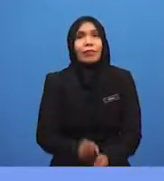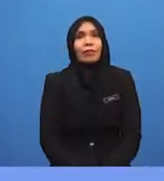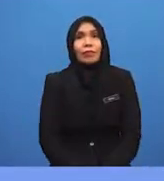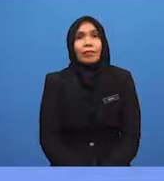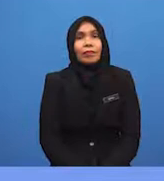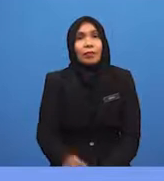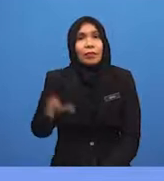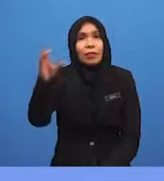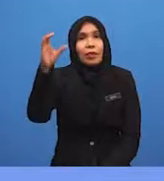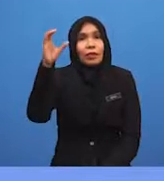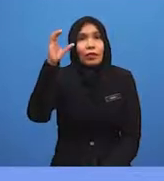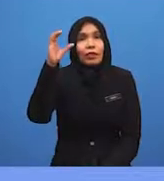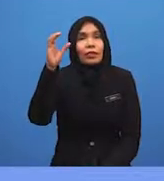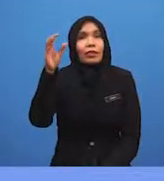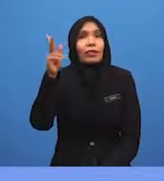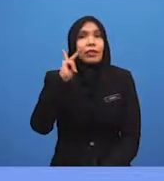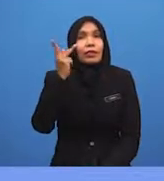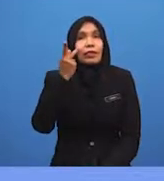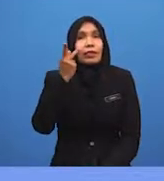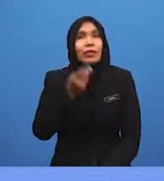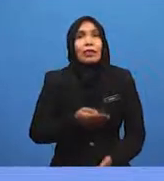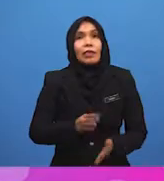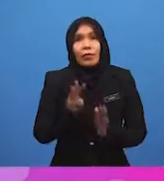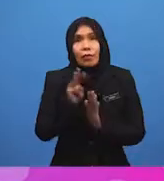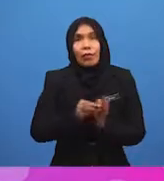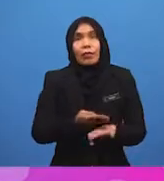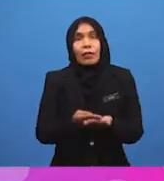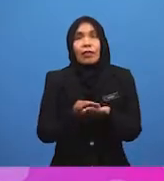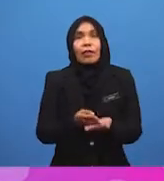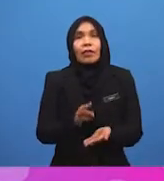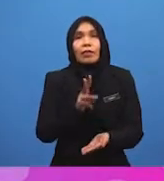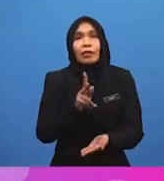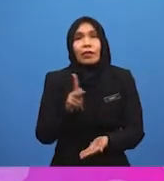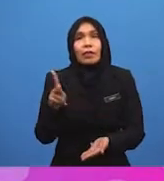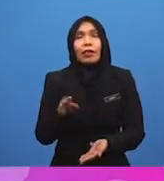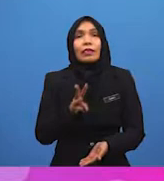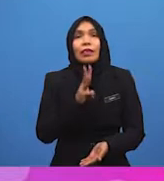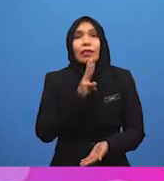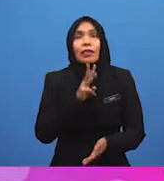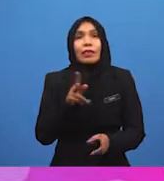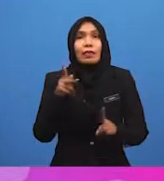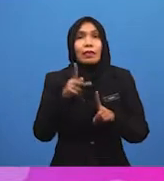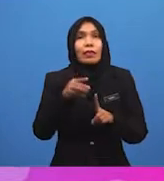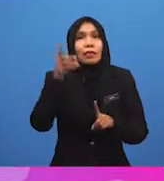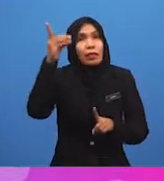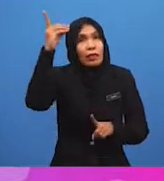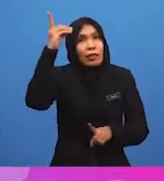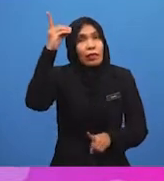Pakcik kantin memberikan air kepada David. Apakah reaksi David terhadap pakcik